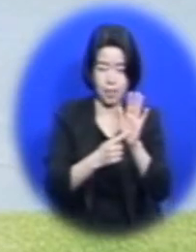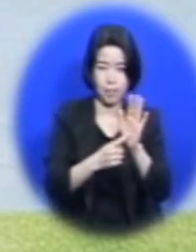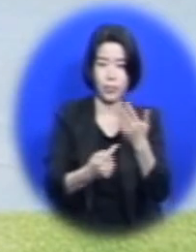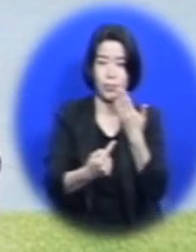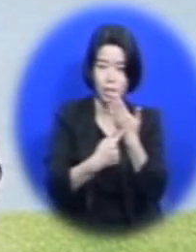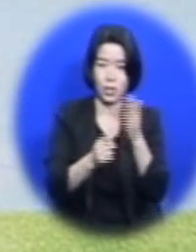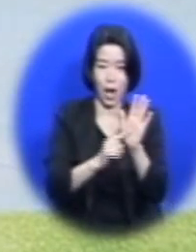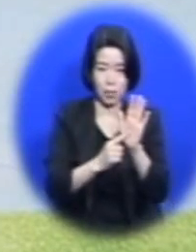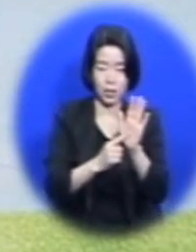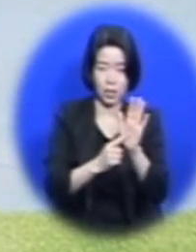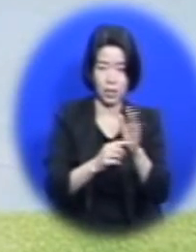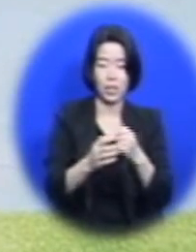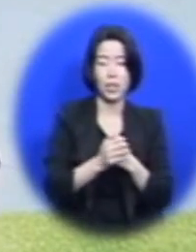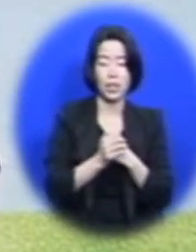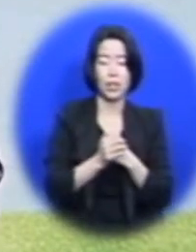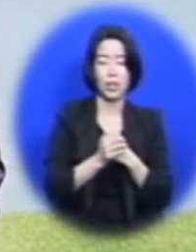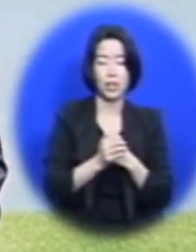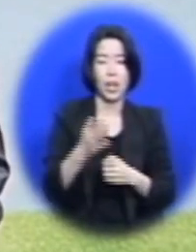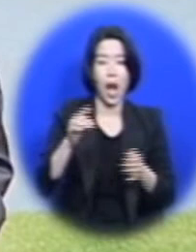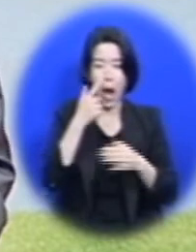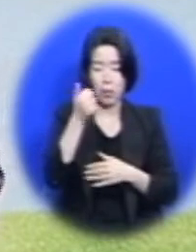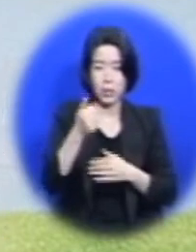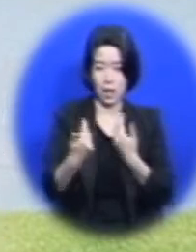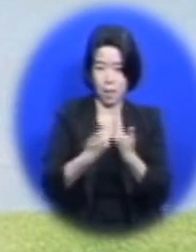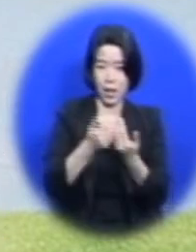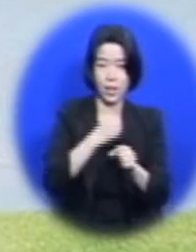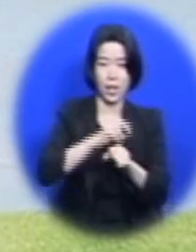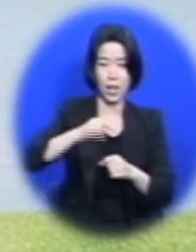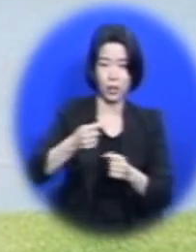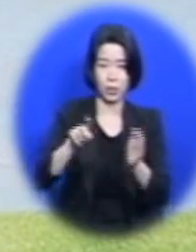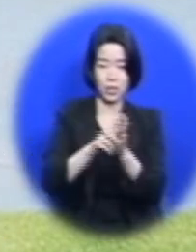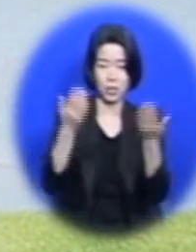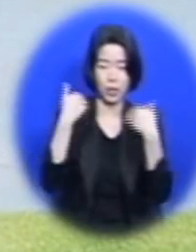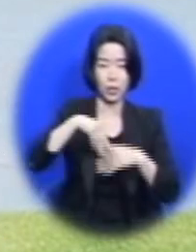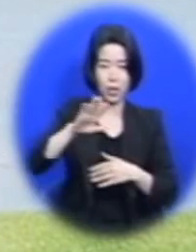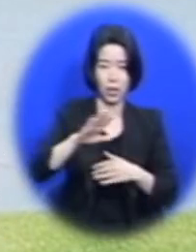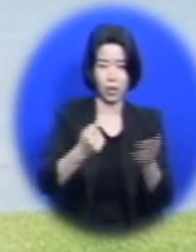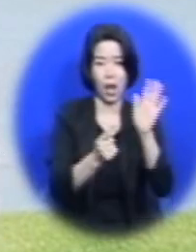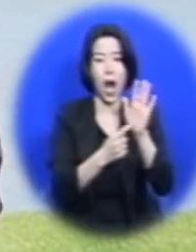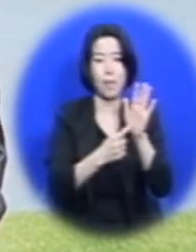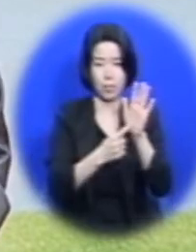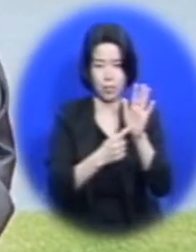제가 아버지가 반대하더라도 신학교를 가겠습니다. 그리고 동전을 던졌는데 안면이 나왔어요.